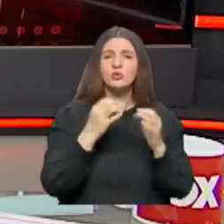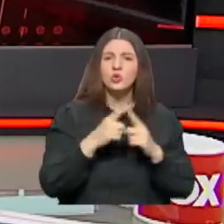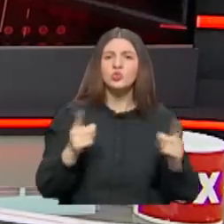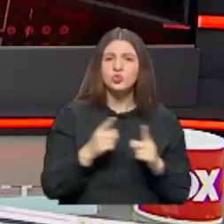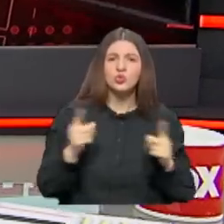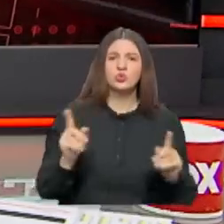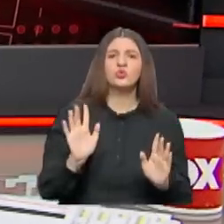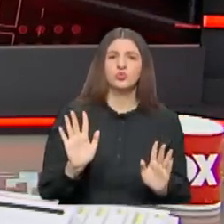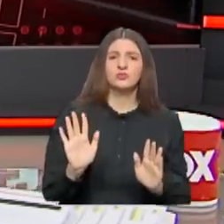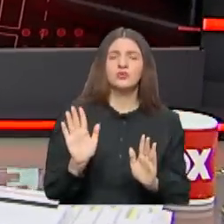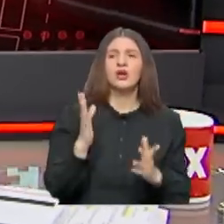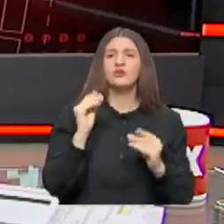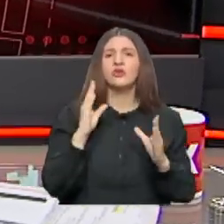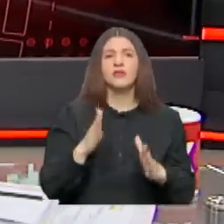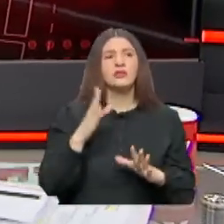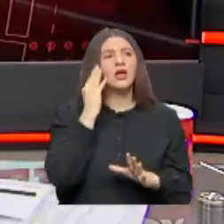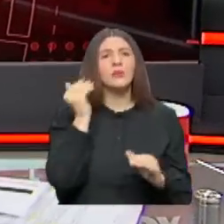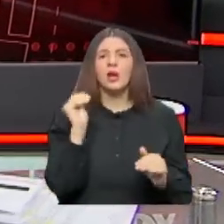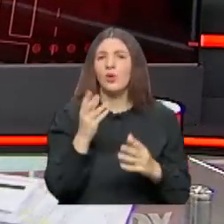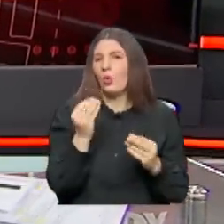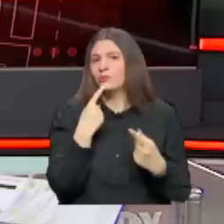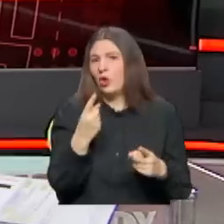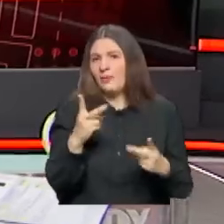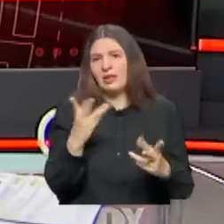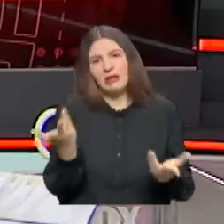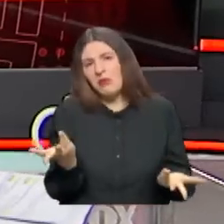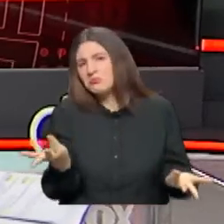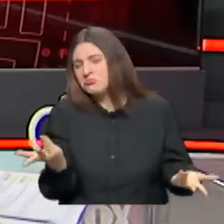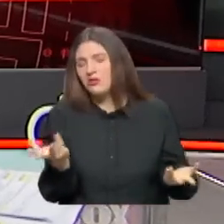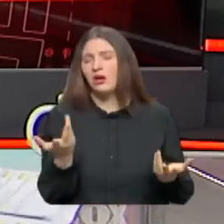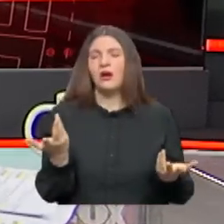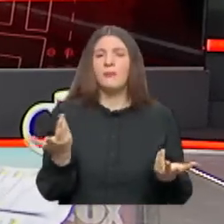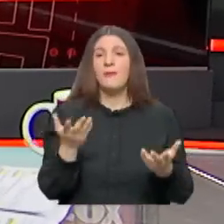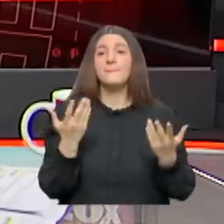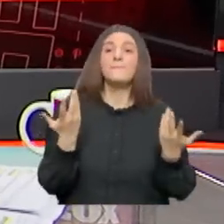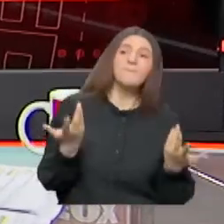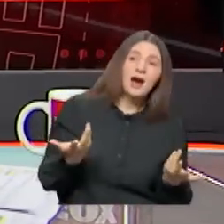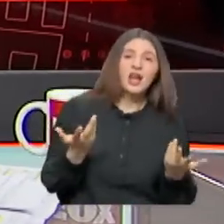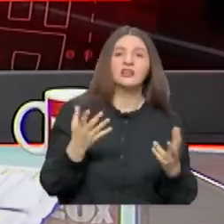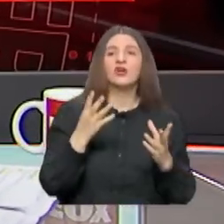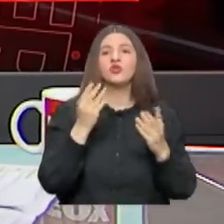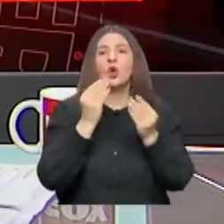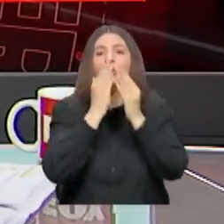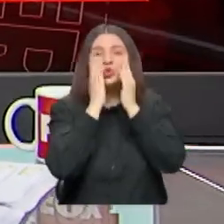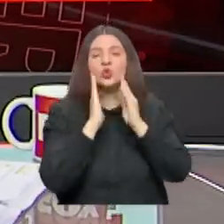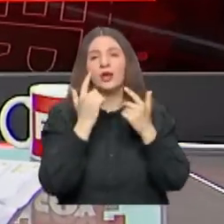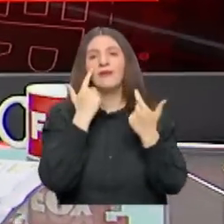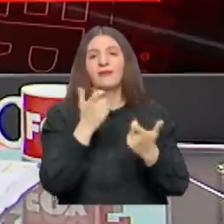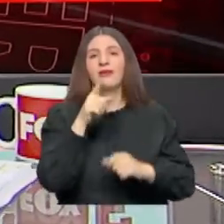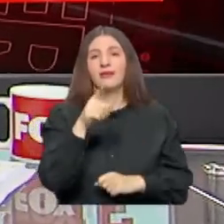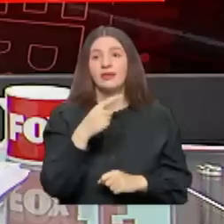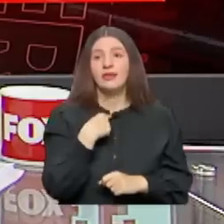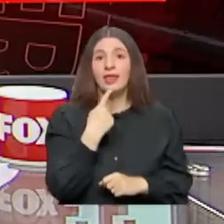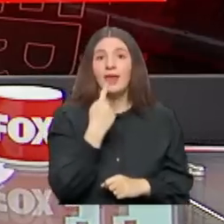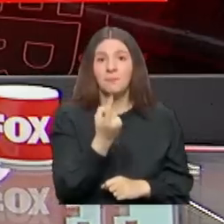uzun. Pek çok manaya geldiğini söyleyebilirler. Fakat maalesef ve çok şüküre dikkat edin